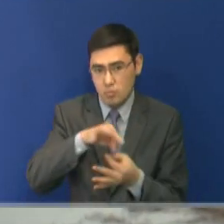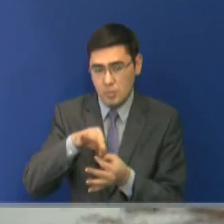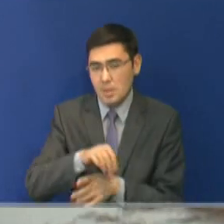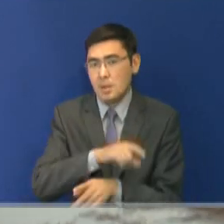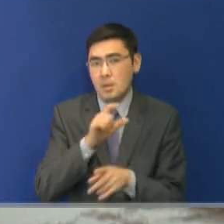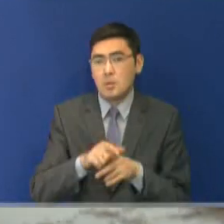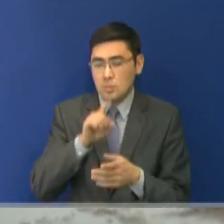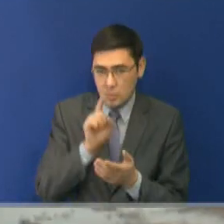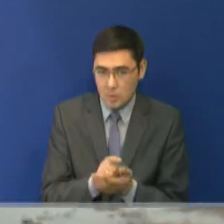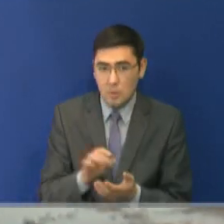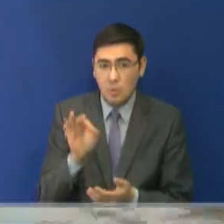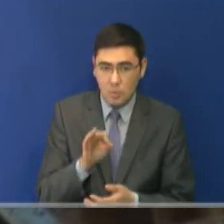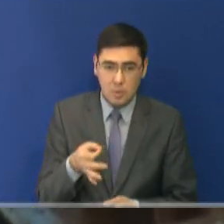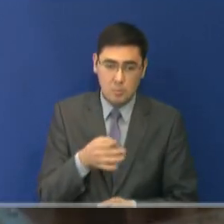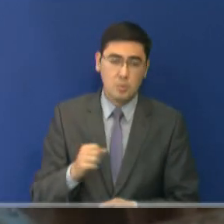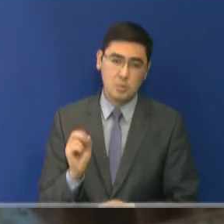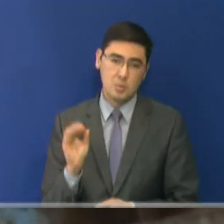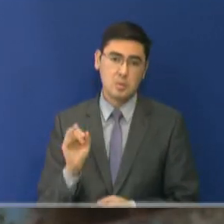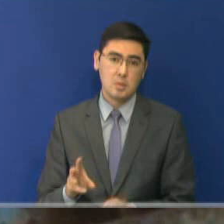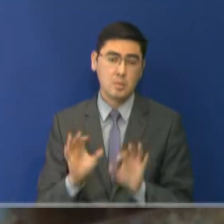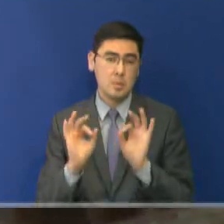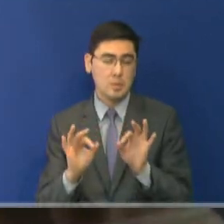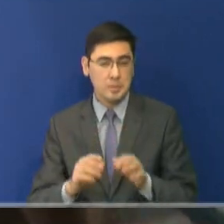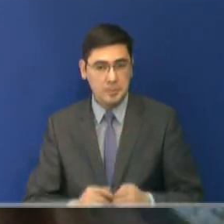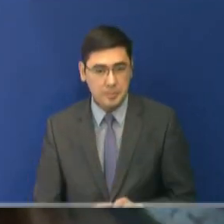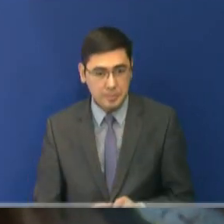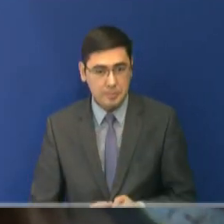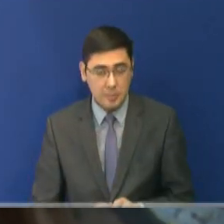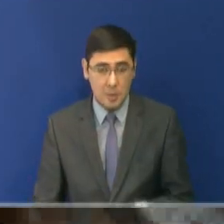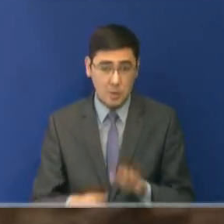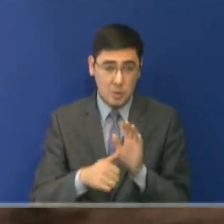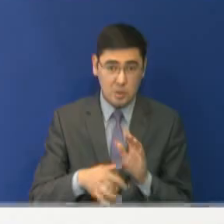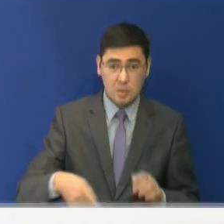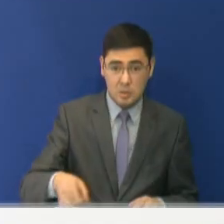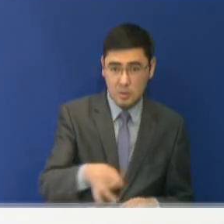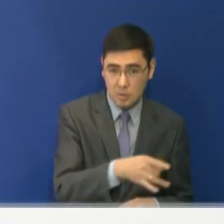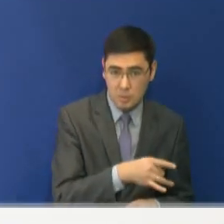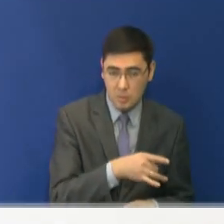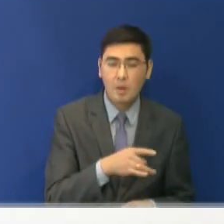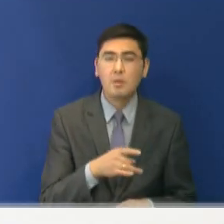аким Восточно-Казахстанской области Даниал Ахметов. Стоит отметить, что для 6 районов с уровнем